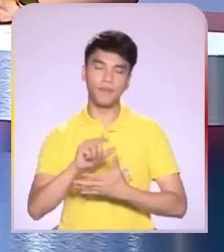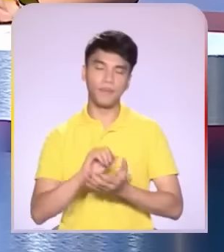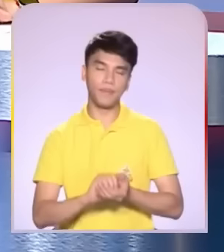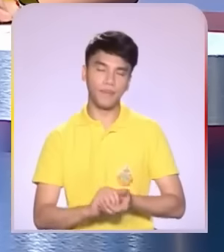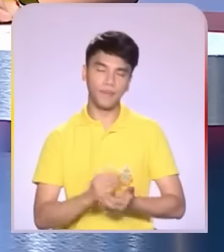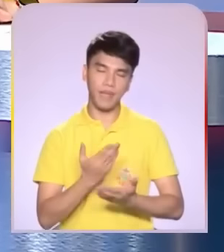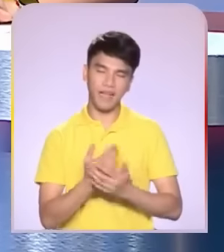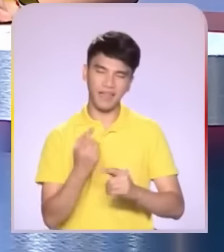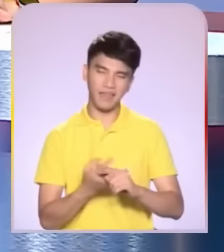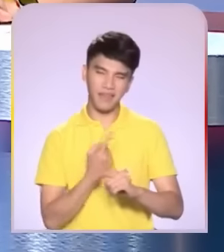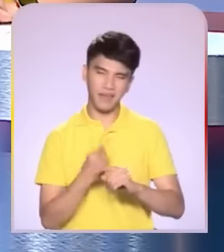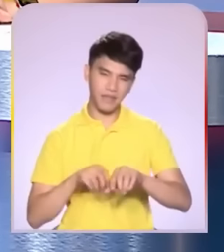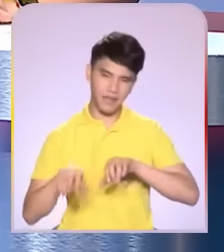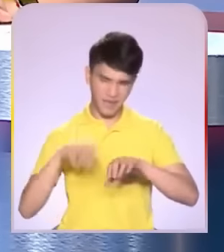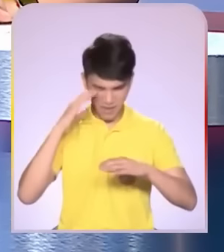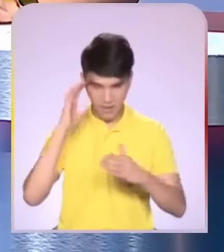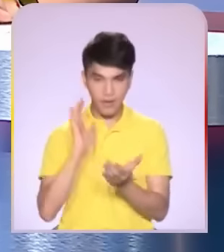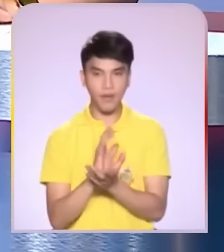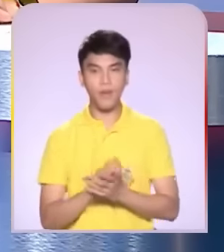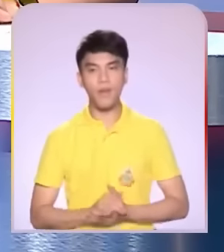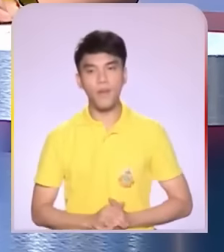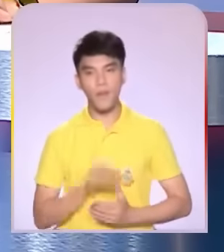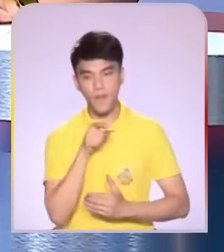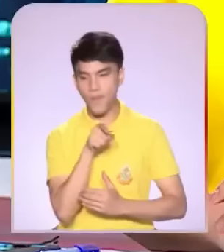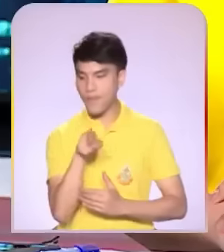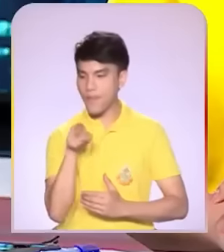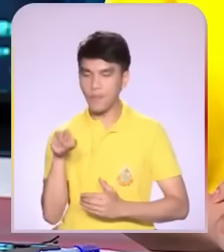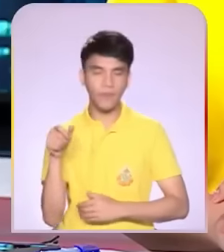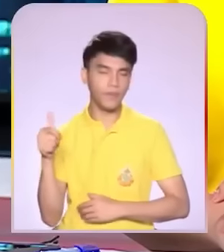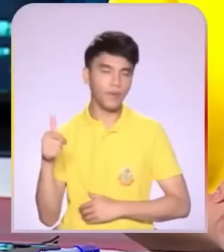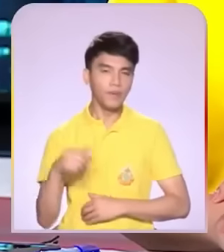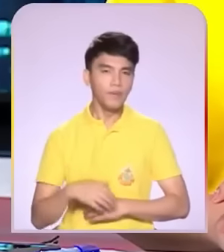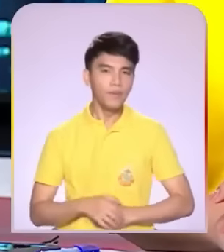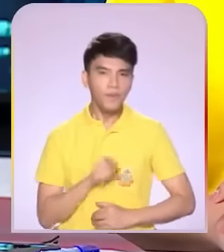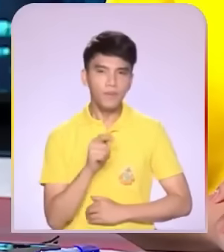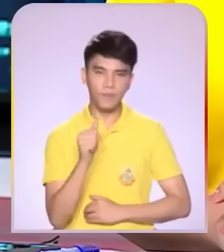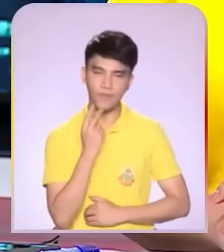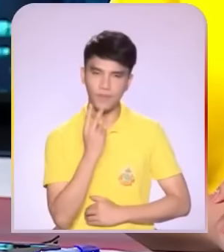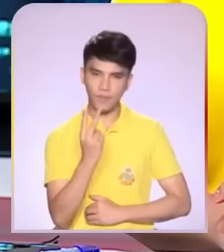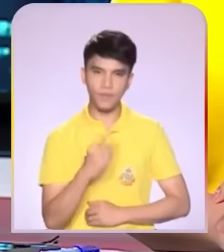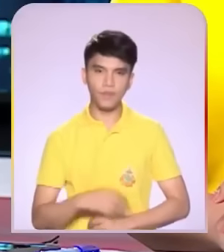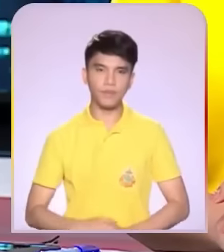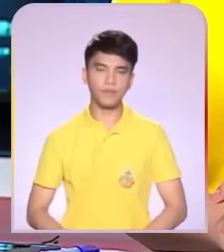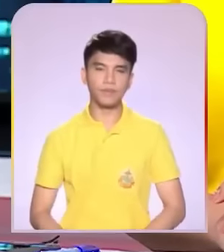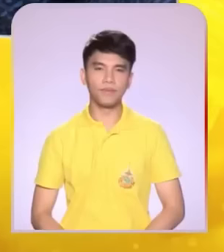กกับรายเดือนเพื่อที่จะเคลียร์ตำรวจเขาบอกสั่งการอะไรดีดนิ้วได้เลยสั่งได้ทันทีไปฟังครับ